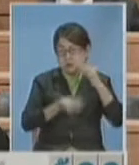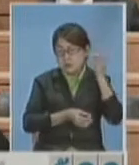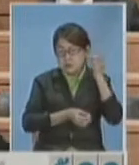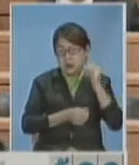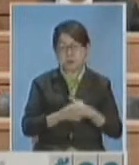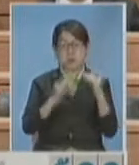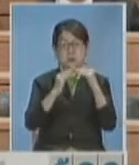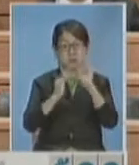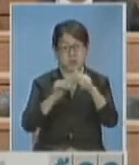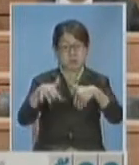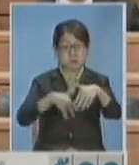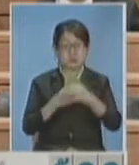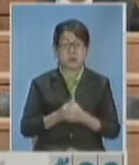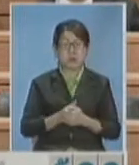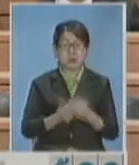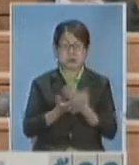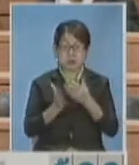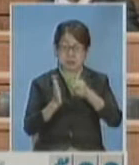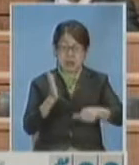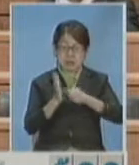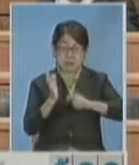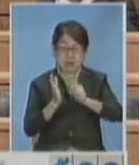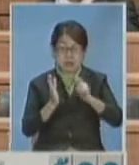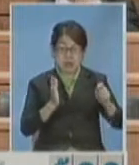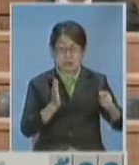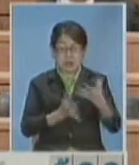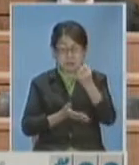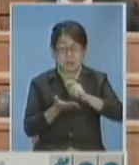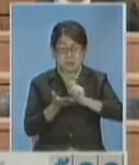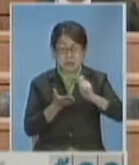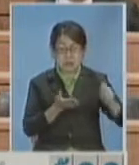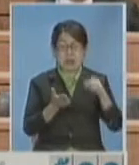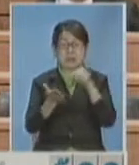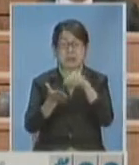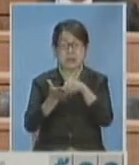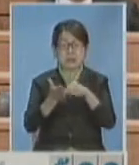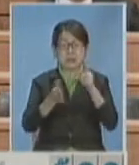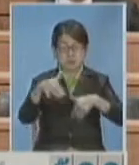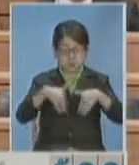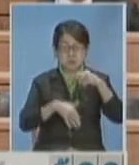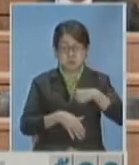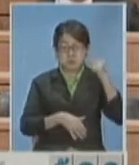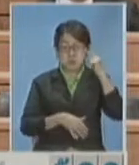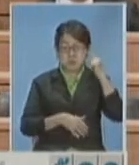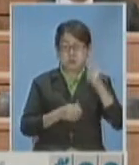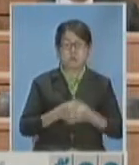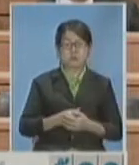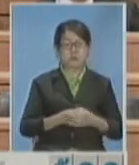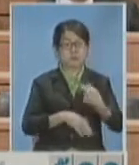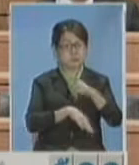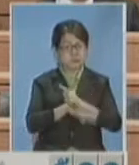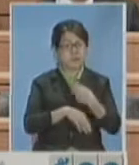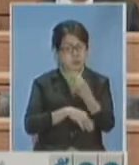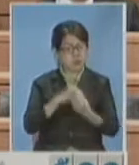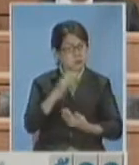งเขาก็มีสิทธิ์จะรับรู้ครับเพราะเขาเป็นเจ้าของเงินที่เรามาใช้จ่ายมาทุจริตหรือไม่ทุจริตต่างๆนานาตามที่จะอภิปรายกันต่อไปท่านประธานไม่คว